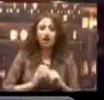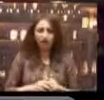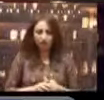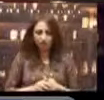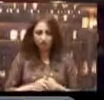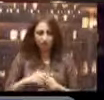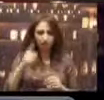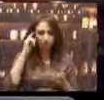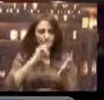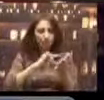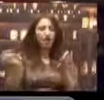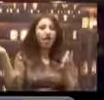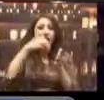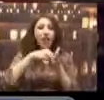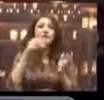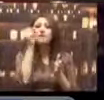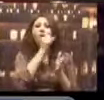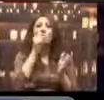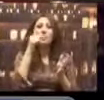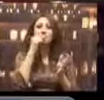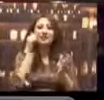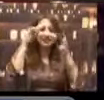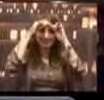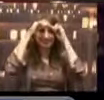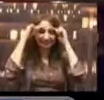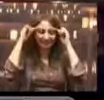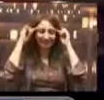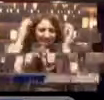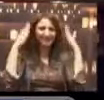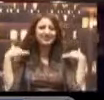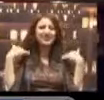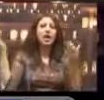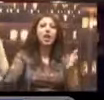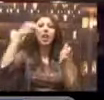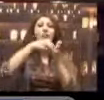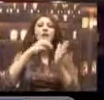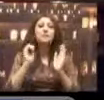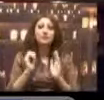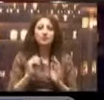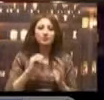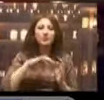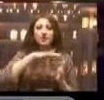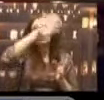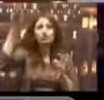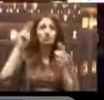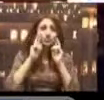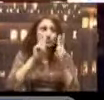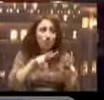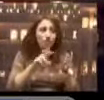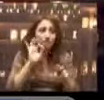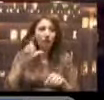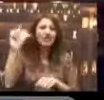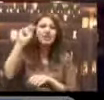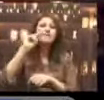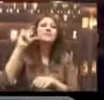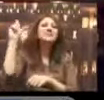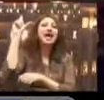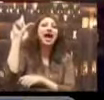جدا اللي هي الاغنيه بتاعت روبي اللي هي بترقص في الشارع دي، وعملها على سبيل الدعايه للفيلم. الاغنيه